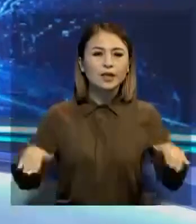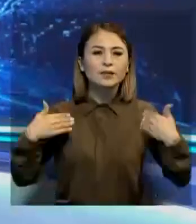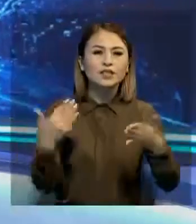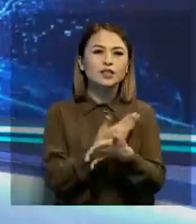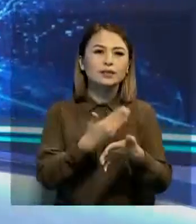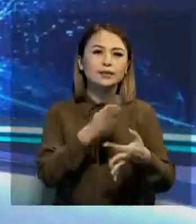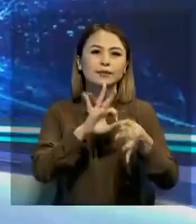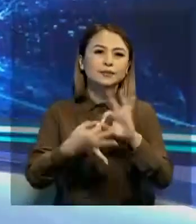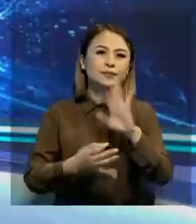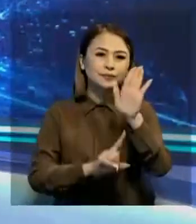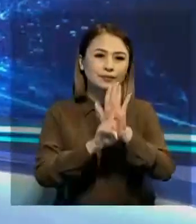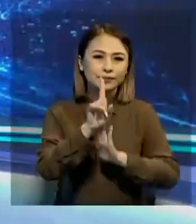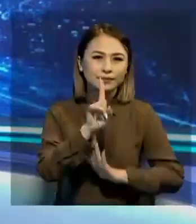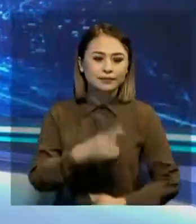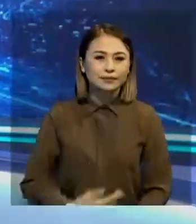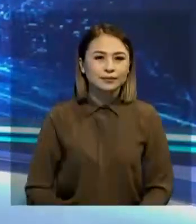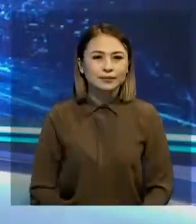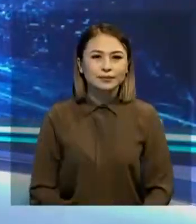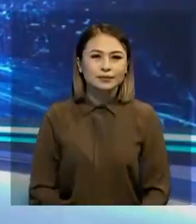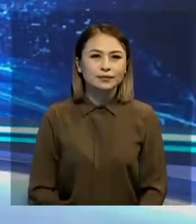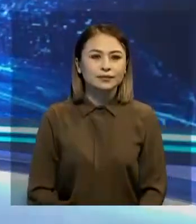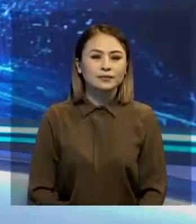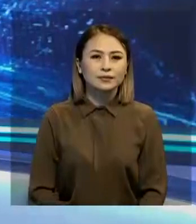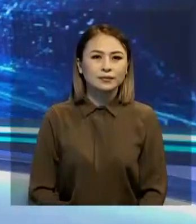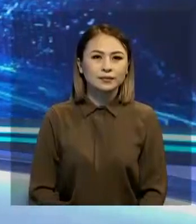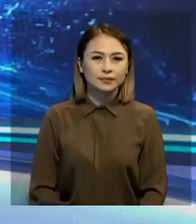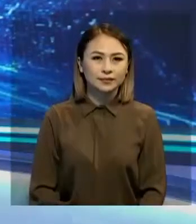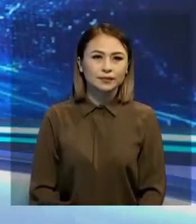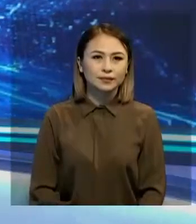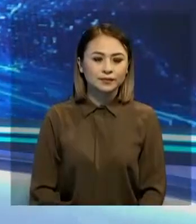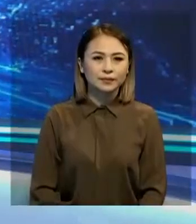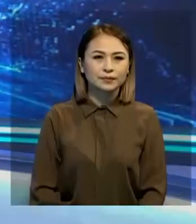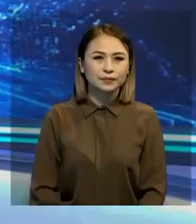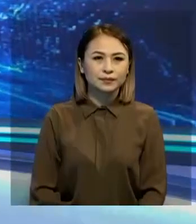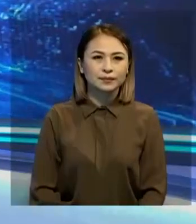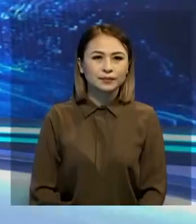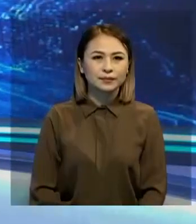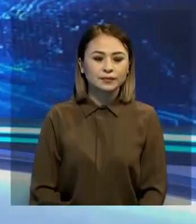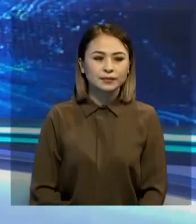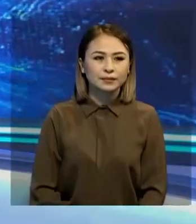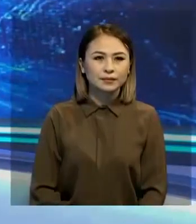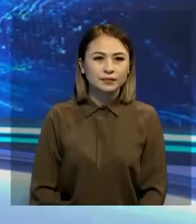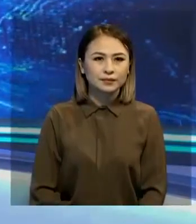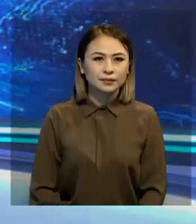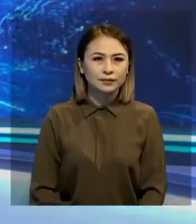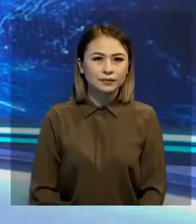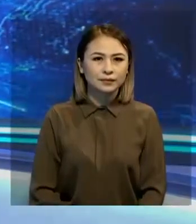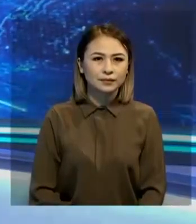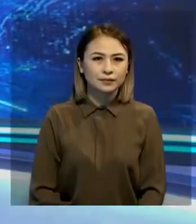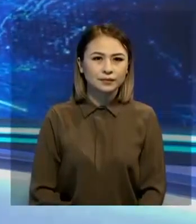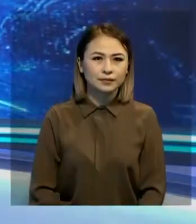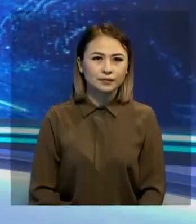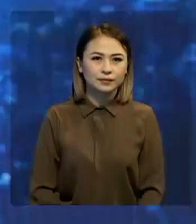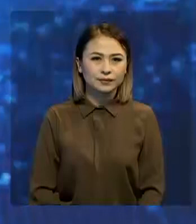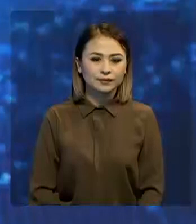Армысыздар, құрметті көрермен, бас ақпарат қырынының тікелей эфирінде жаңалықтар. Студияда Динара Кунафина, сұр тодарма дәртпесім Жанбота Сәрсенбаева.